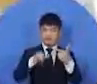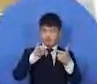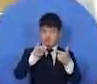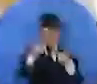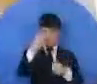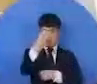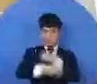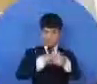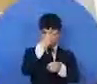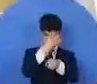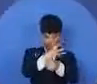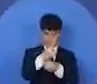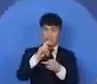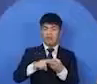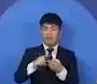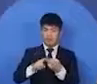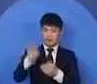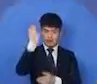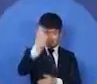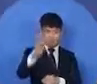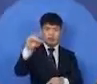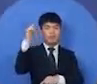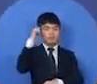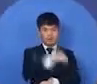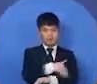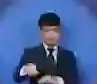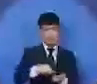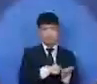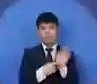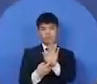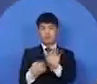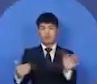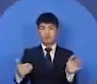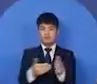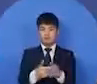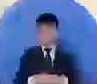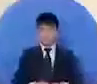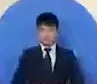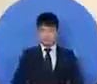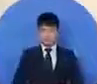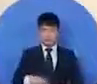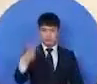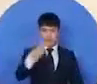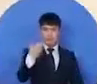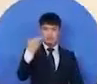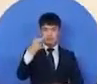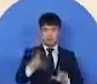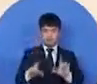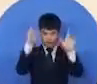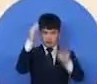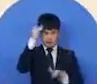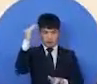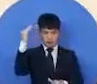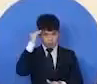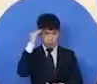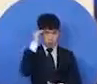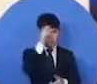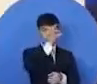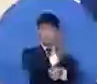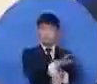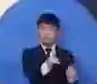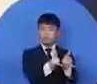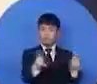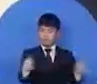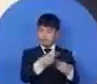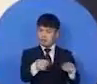기자회견을 열고 3년간의 성과와 앞으로 일상 운영 계획을 밝혔습니다 천안시가 2010 한국 소비자